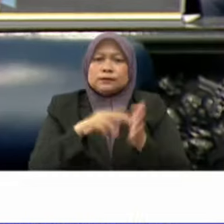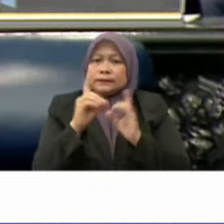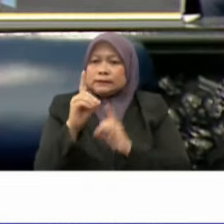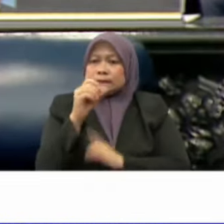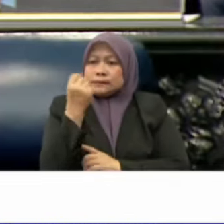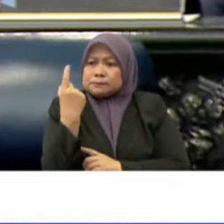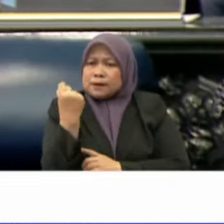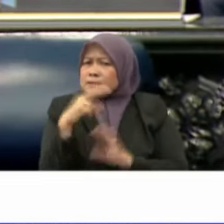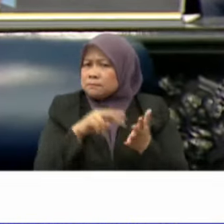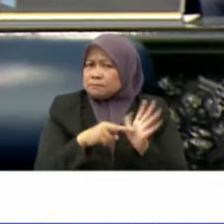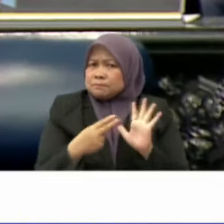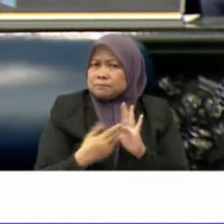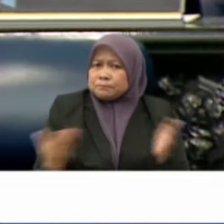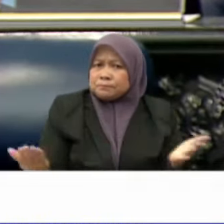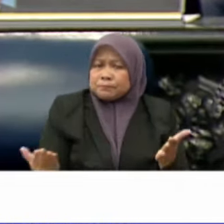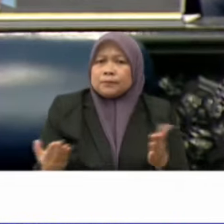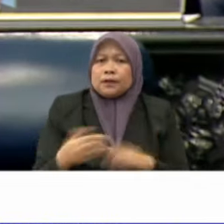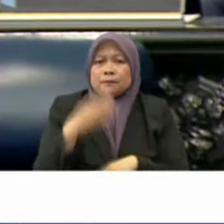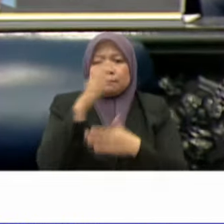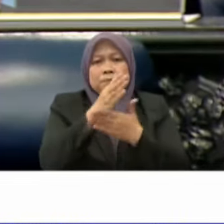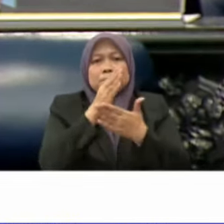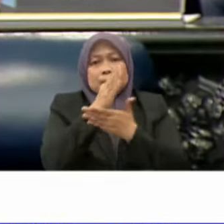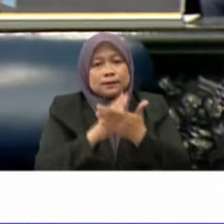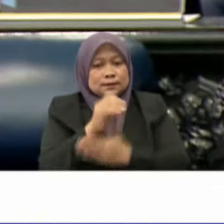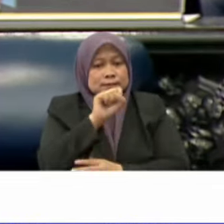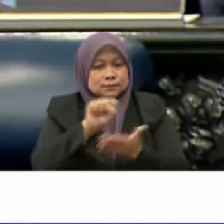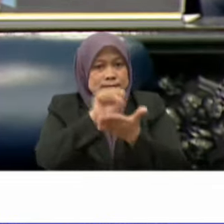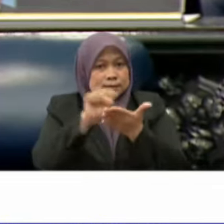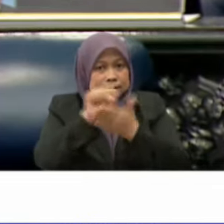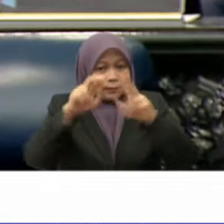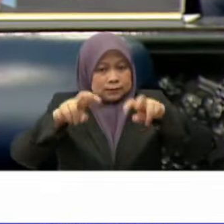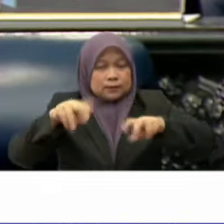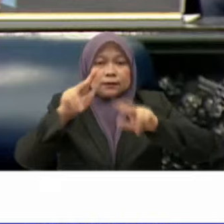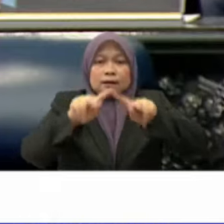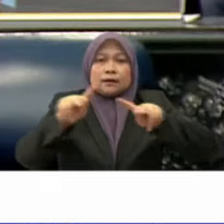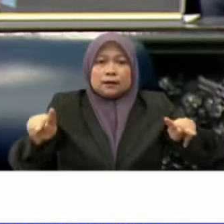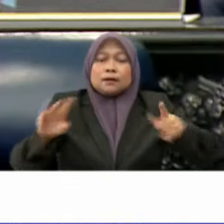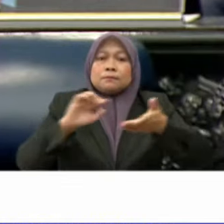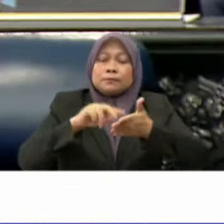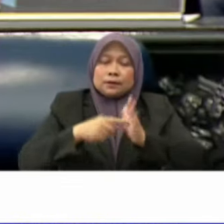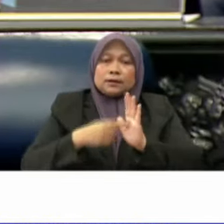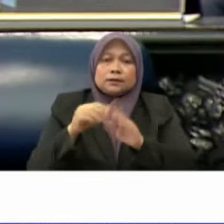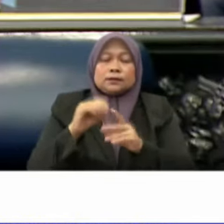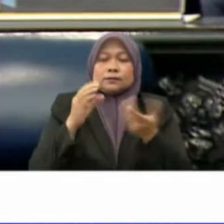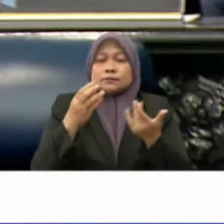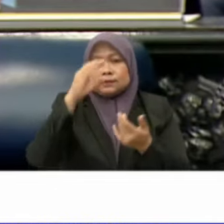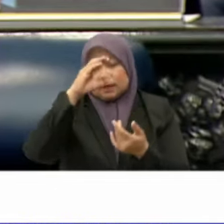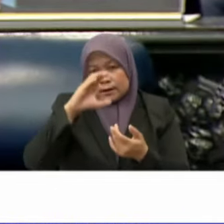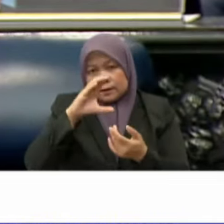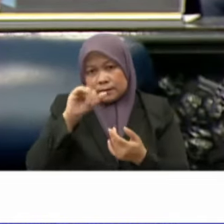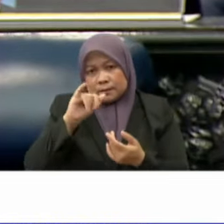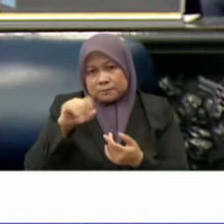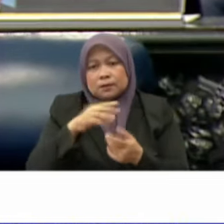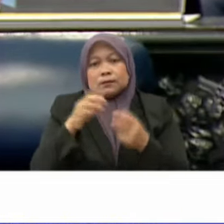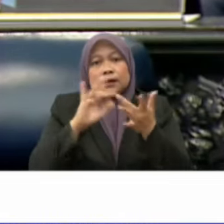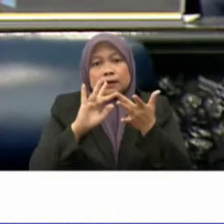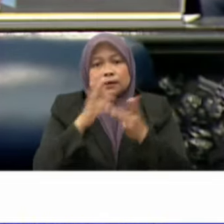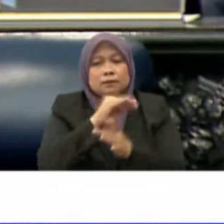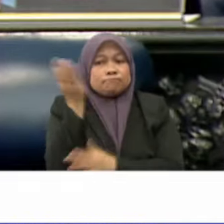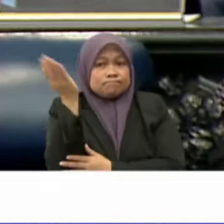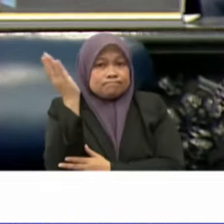yaitu untuk membahagiakan dan seksual kanak-kanak terutama yang berkaitan dengan cyber dan juga kita mengadakan juga